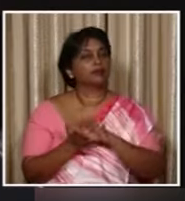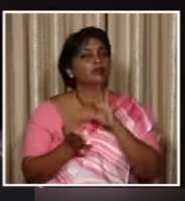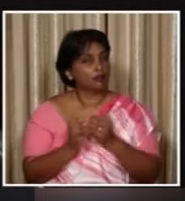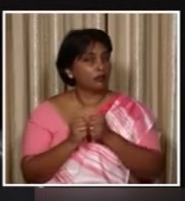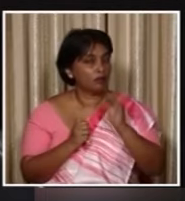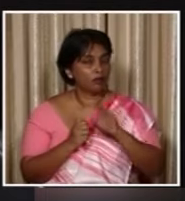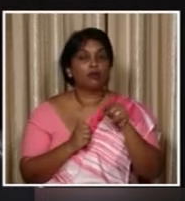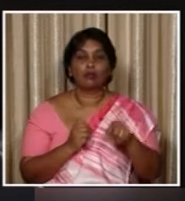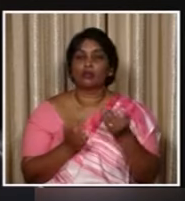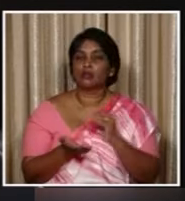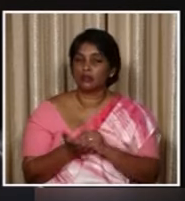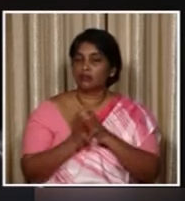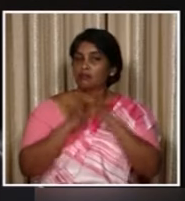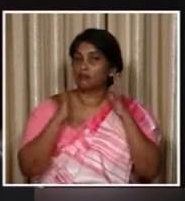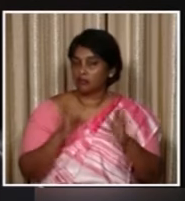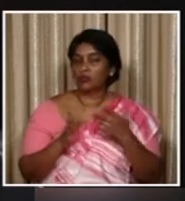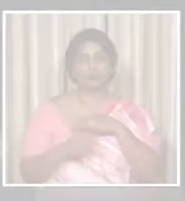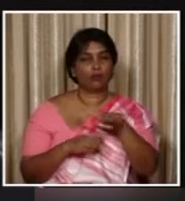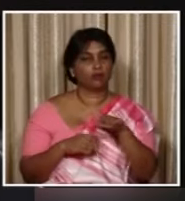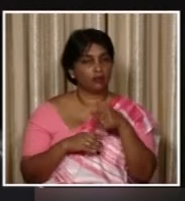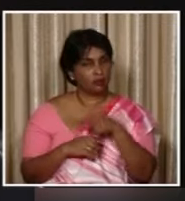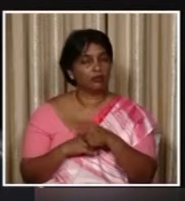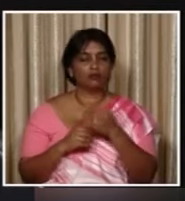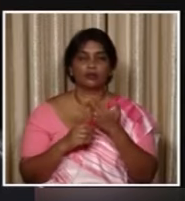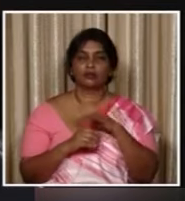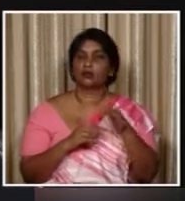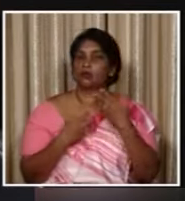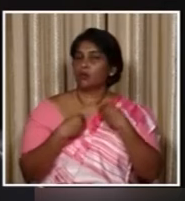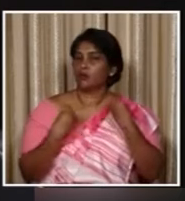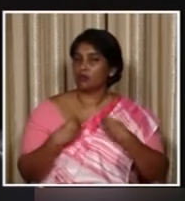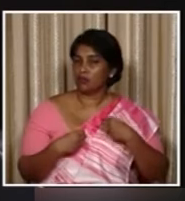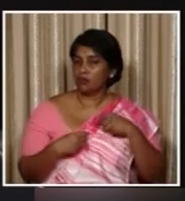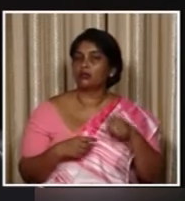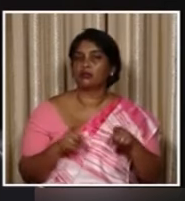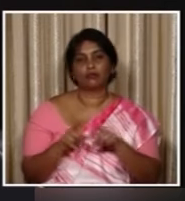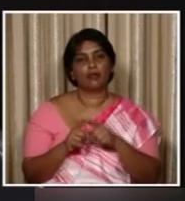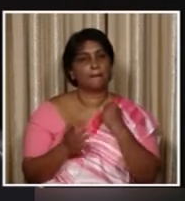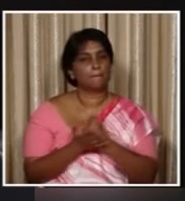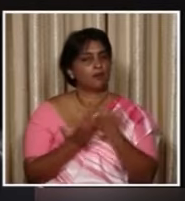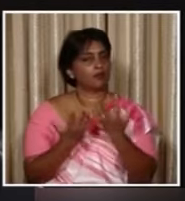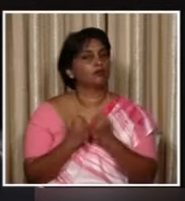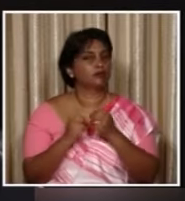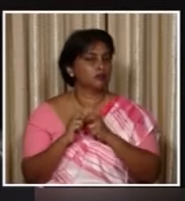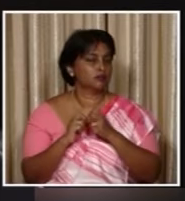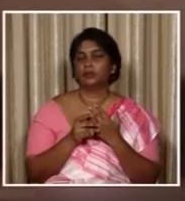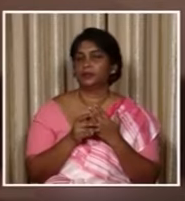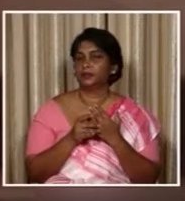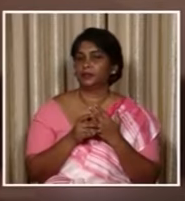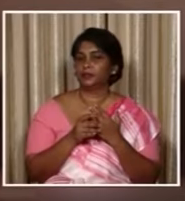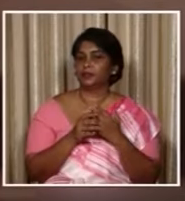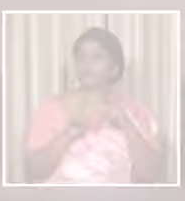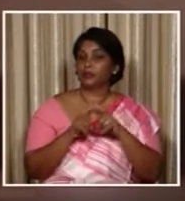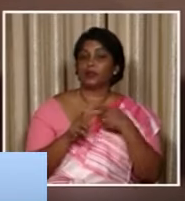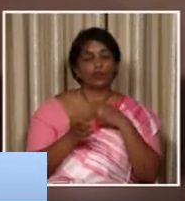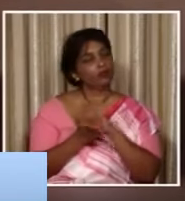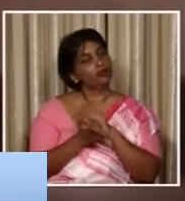වෙනකම් හිටියොත් තවත් විශාල පිරිසකට තමන්ගේ දේපල ඉඩකඩම් අහිමි වෙන ඒවත් බැංකු වලට සින්න වෙන තත්යක් තමයි තිබෙන්නේ අපි